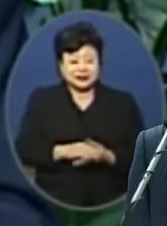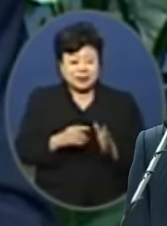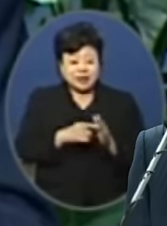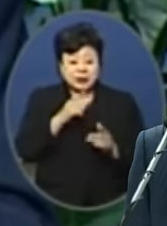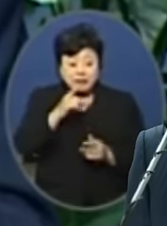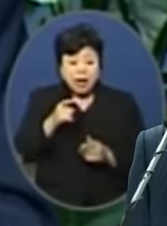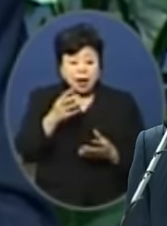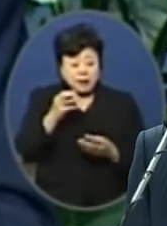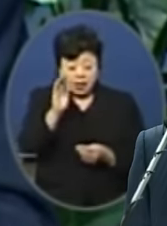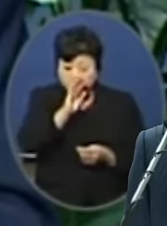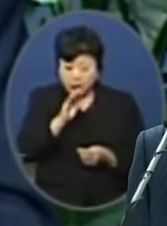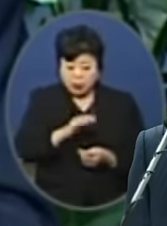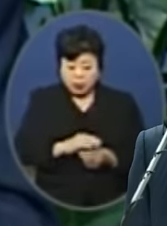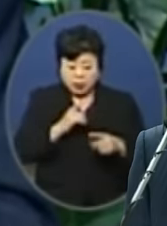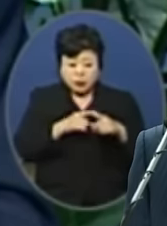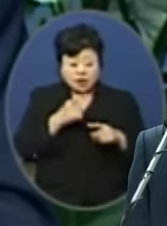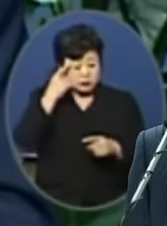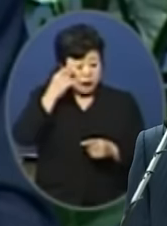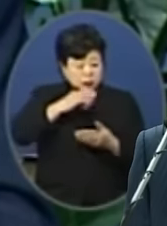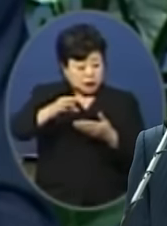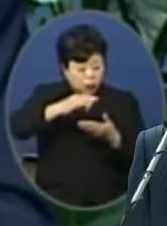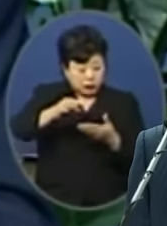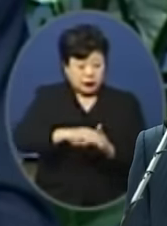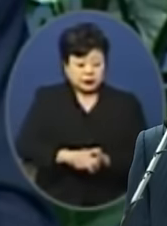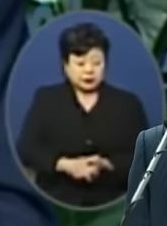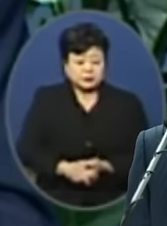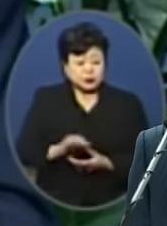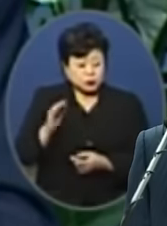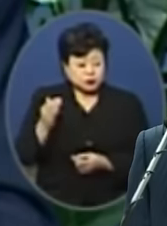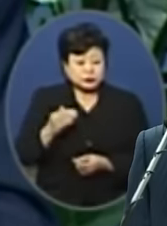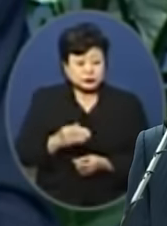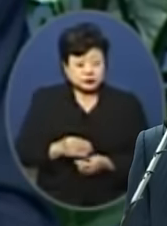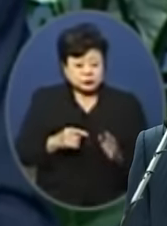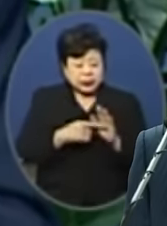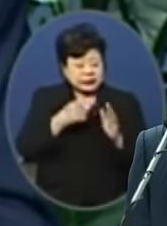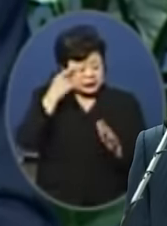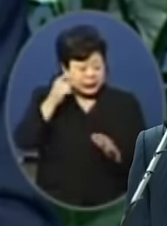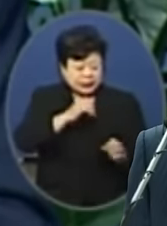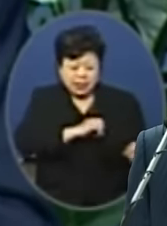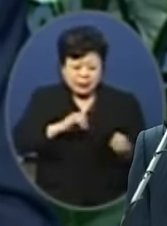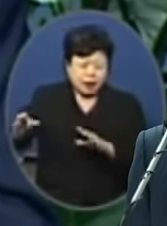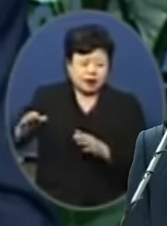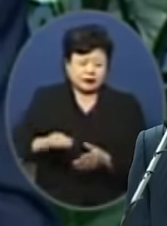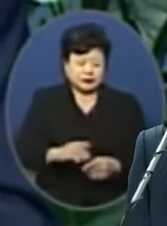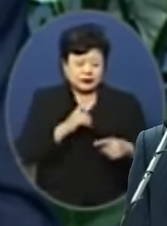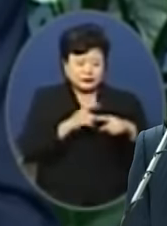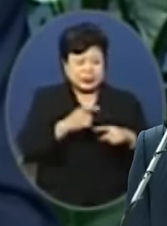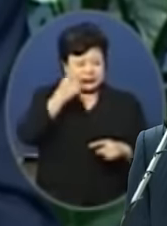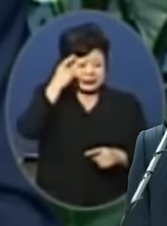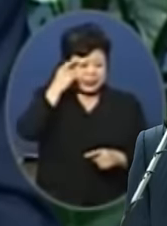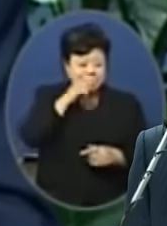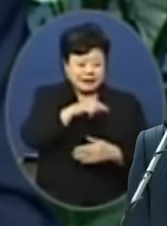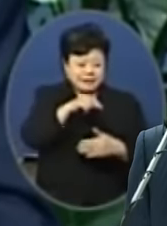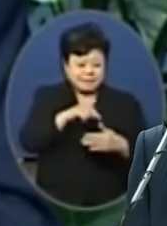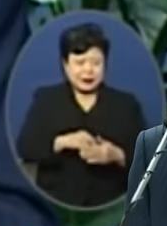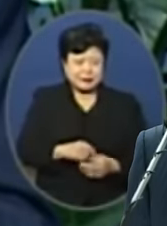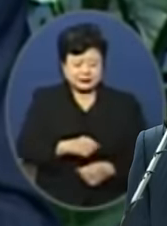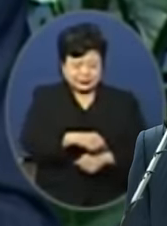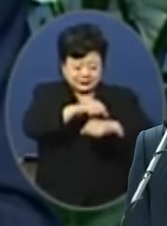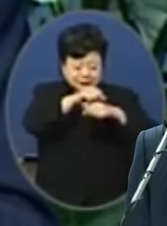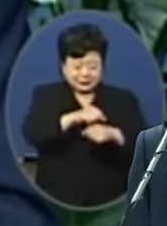말을 할 때가 굉장히 많네요. 자기 보고 말할 때. 요 사이는 그 부정적인 말을 다 씻어내고 내 마음의